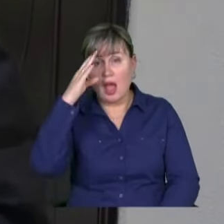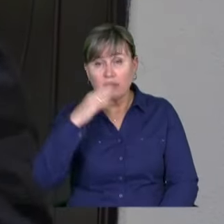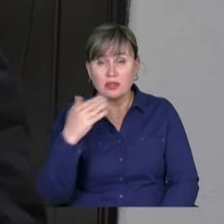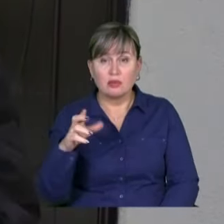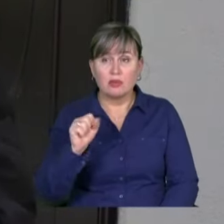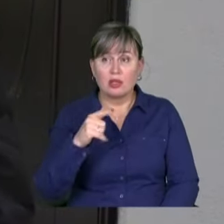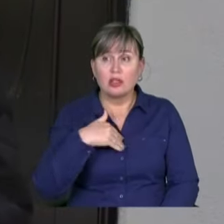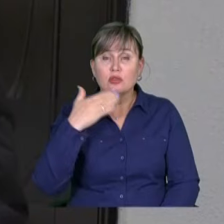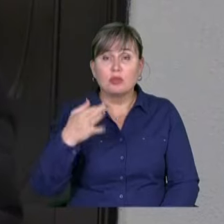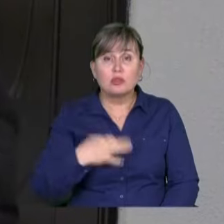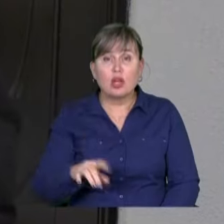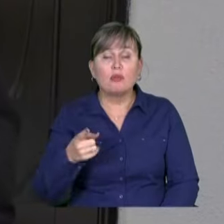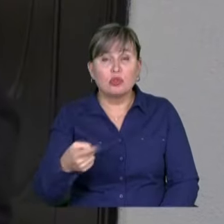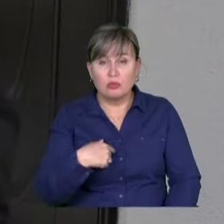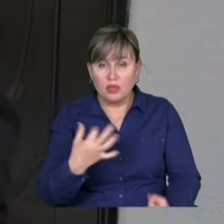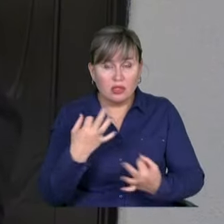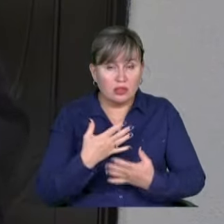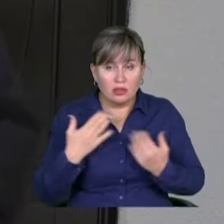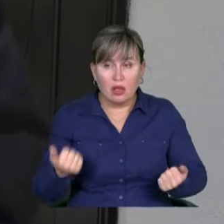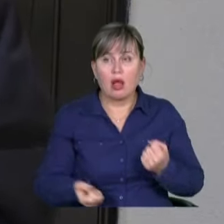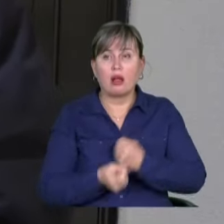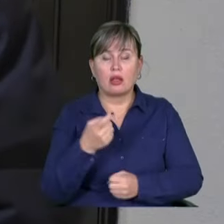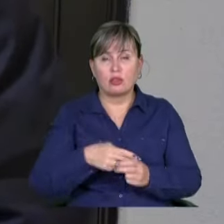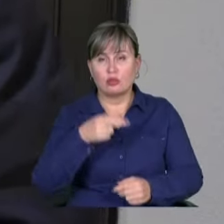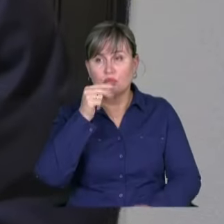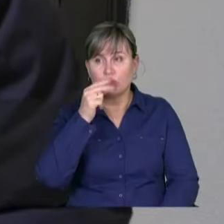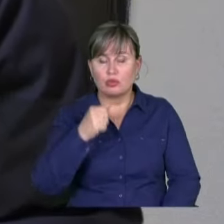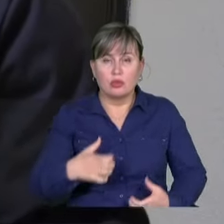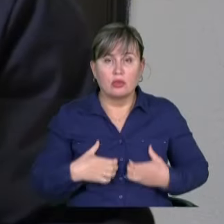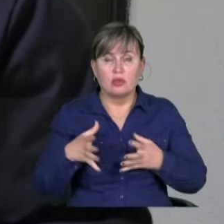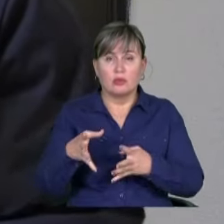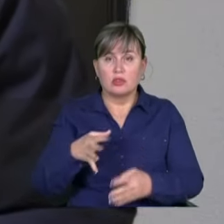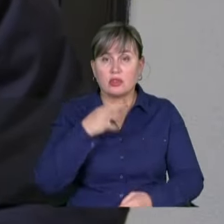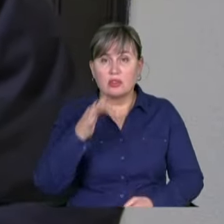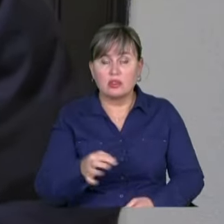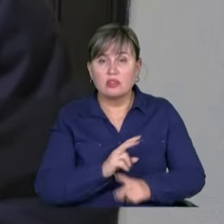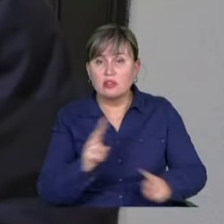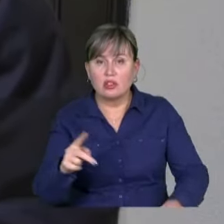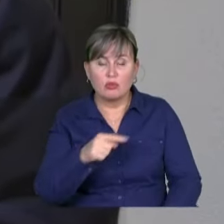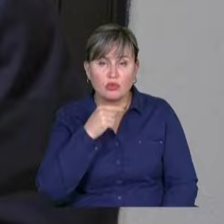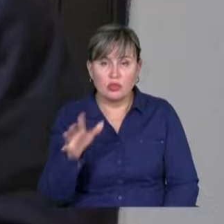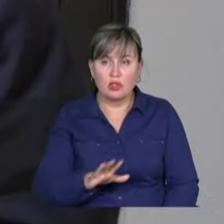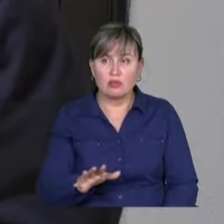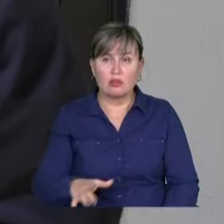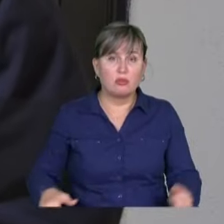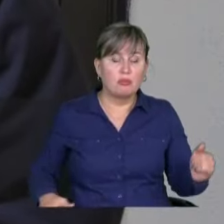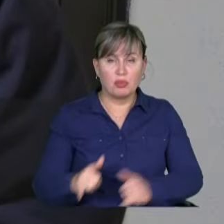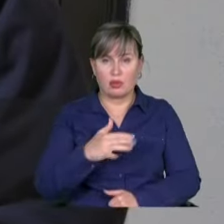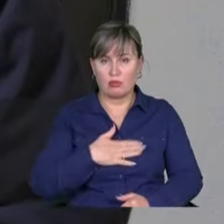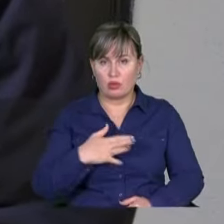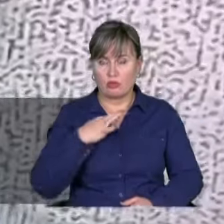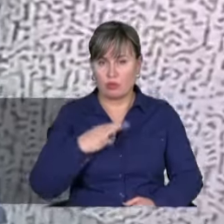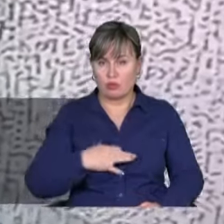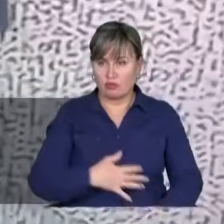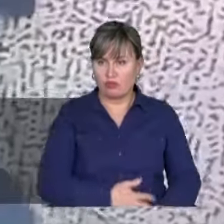Богдана. Я спросила у сына, почему он не сообщил. Оказывается, этот мужчина напугал их и сказал, чтобы не говорили взрослым. Он пинал моего сына в